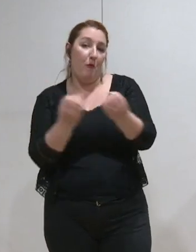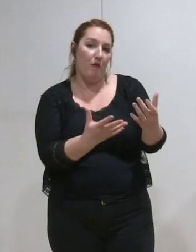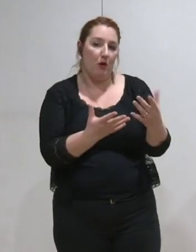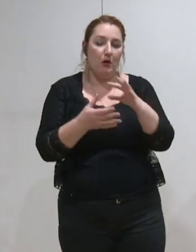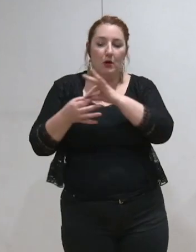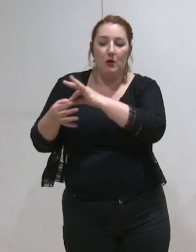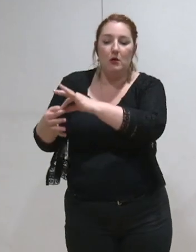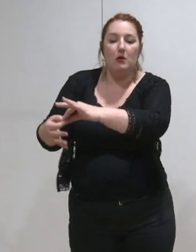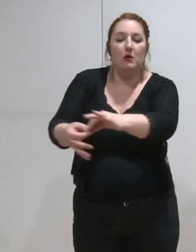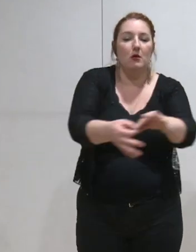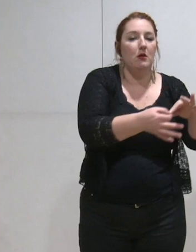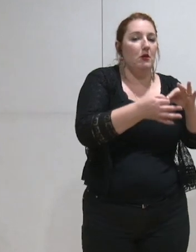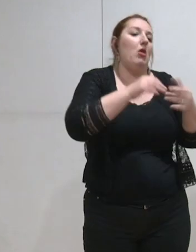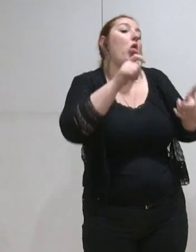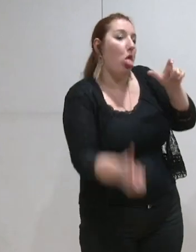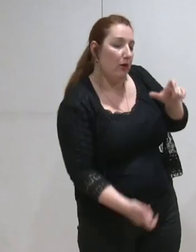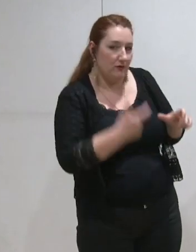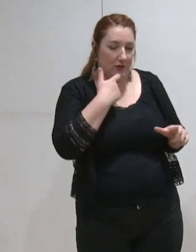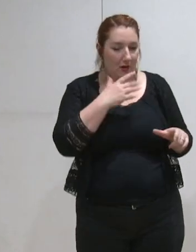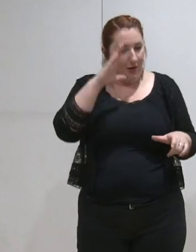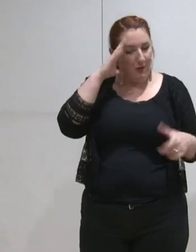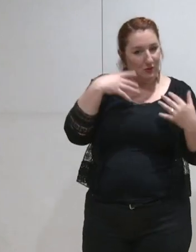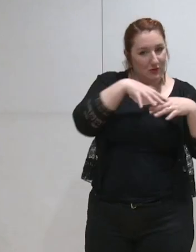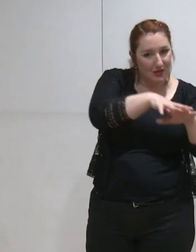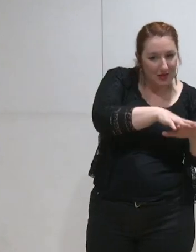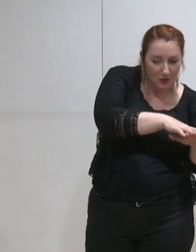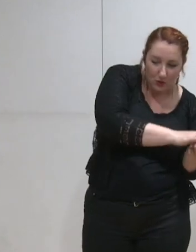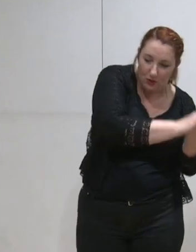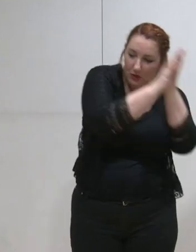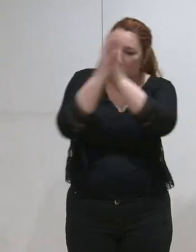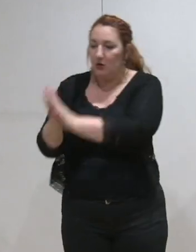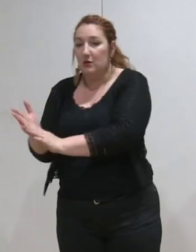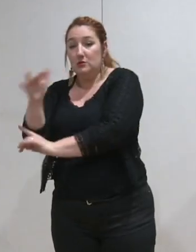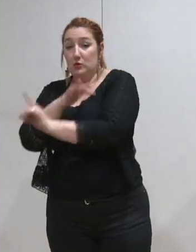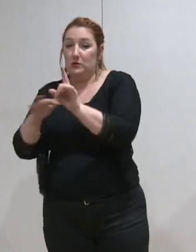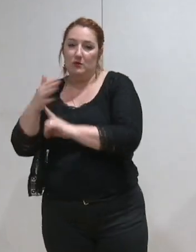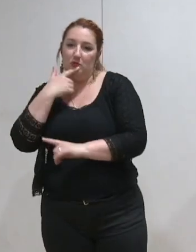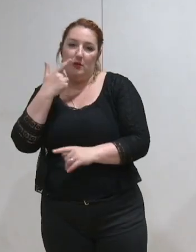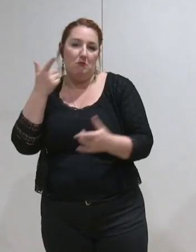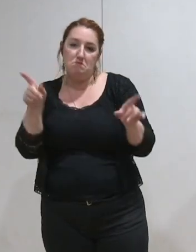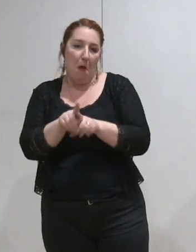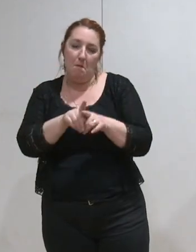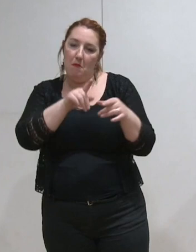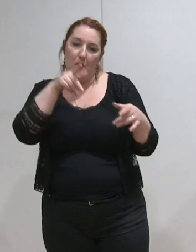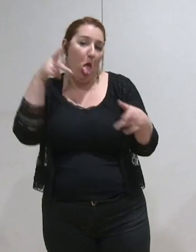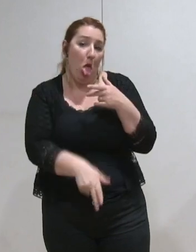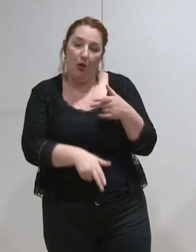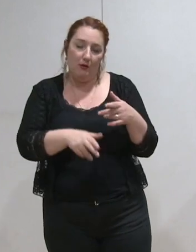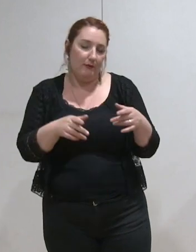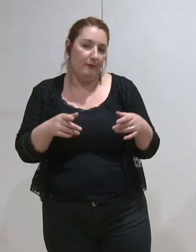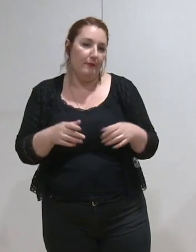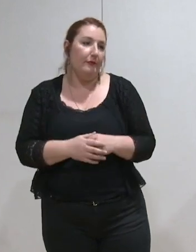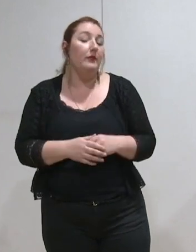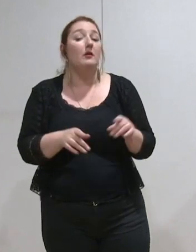entre l'hébergement d'insertion et le parc locatif social et en amont entre l'hébergement d'urgence et l'hébergement